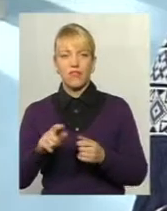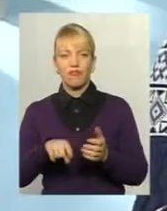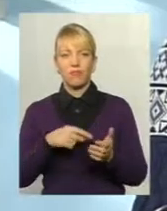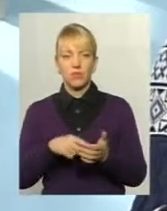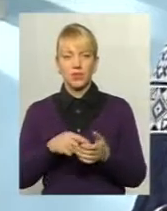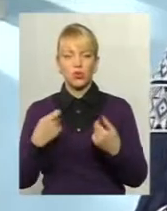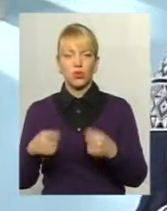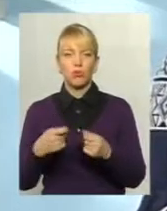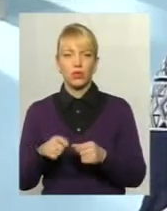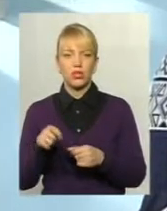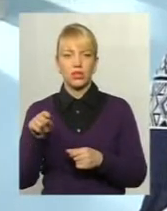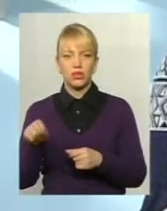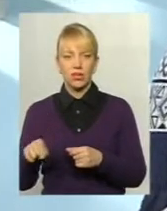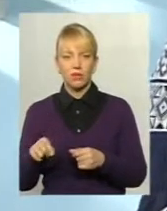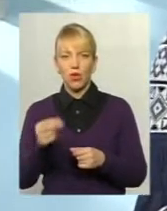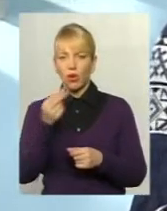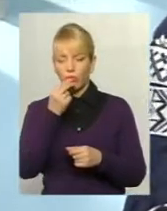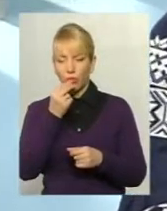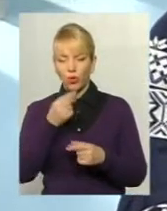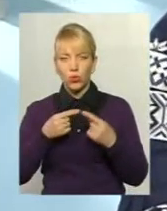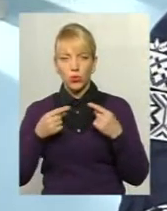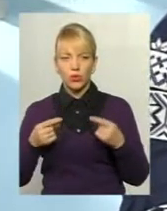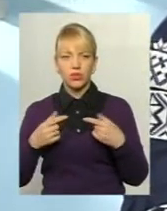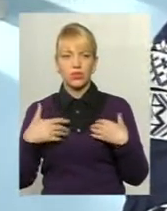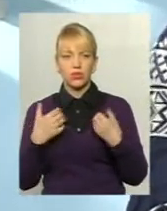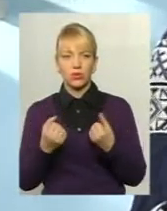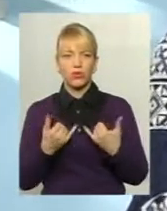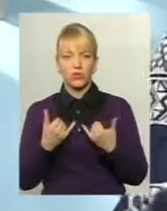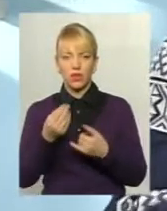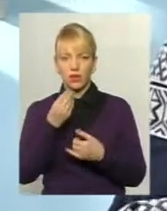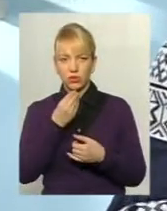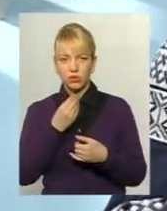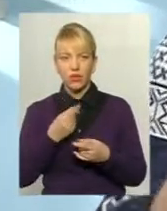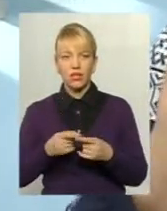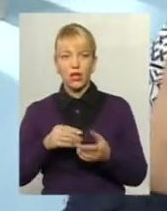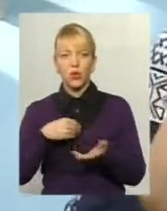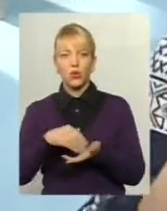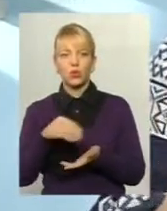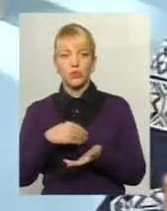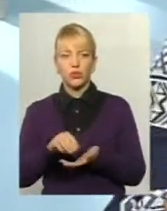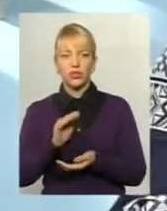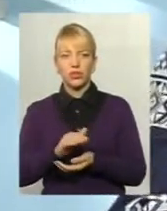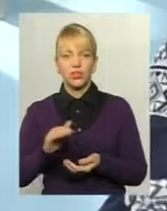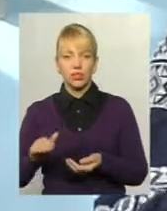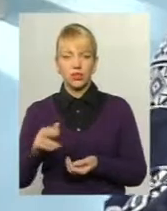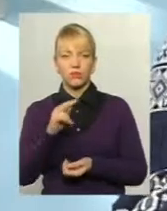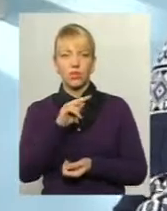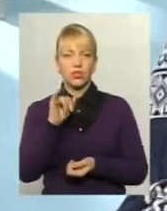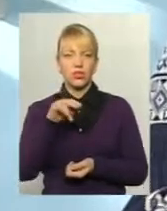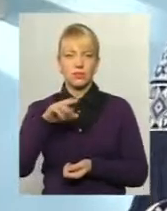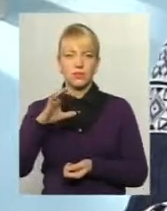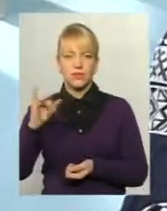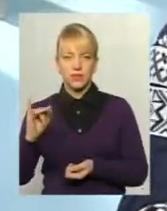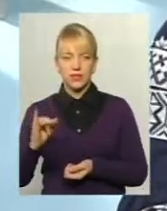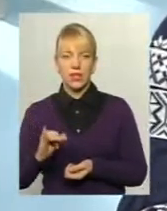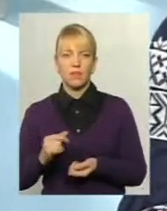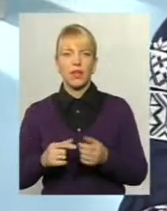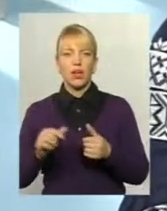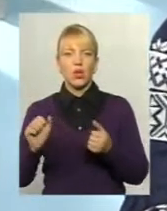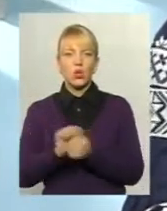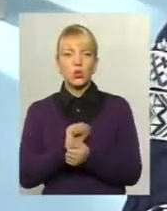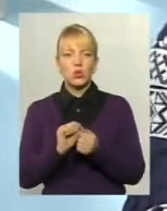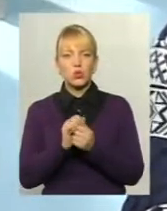продає там ці продукти здорові і корисні для харчування, купує дітям чіпси, привозить